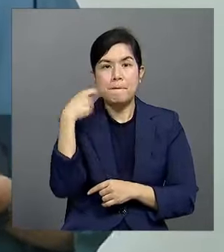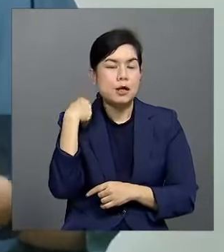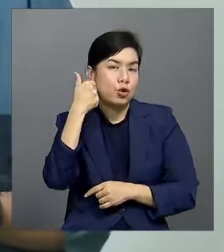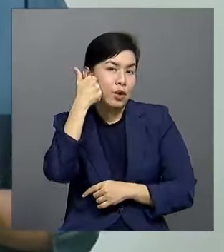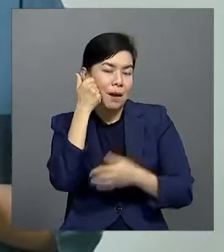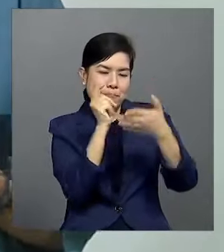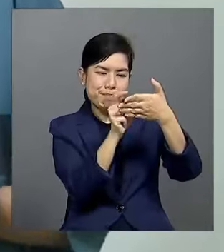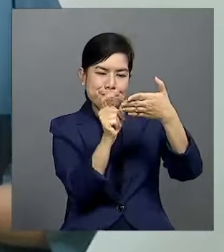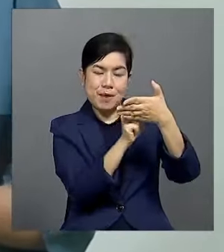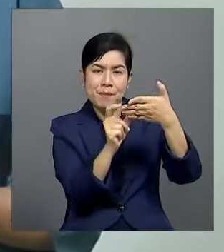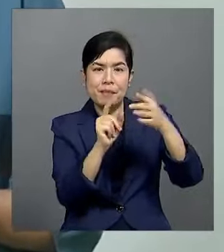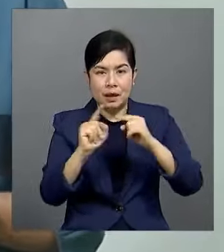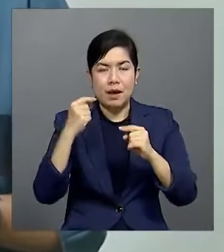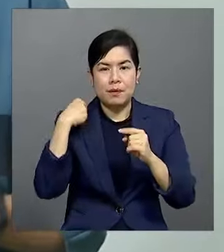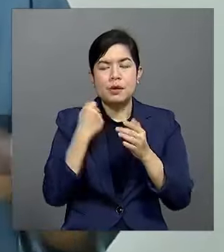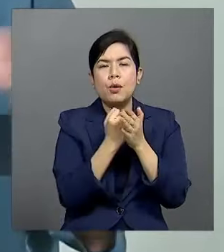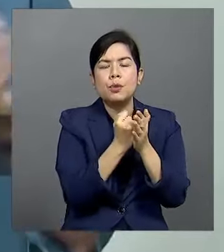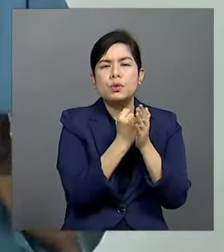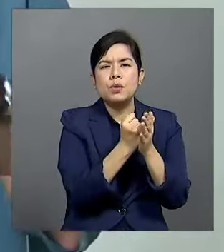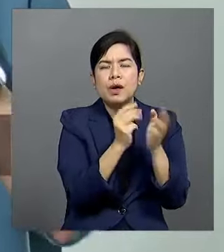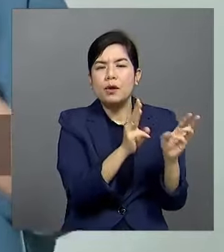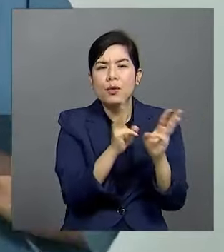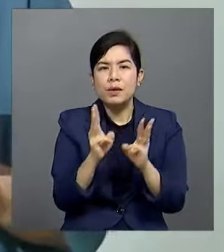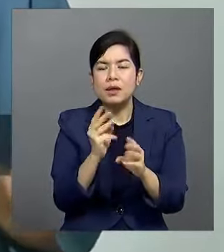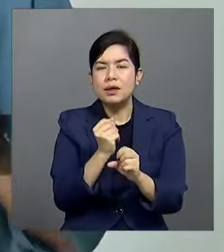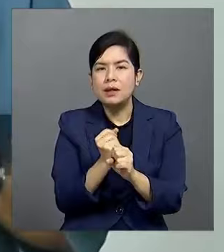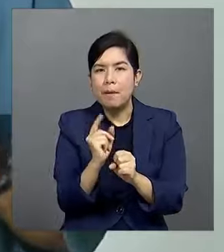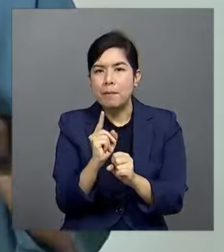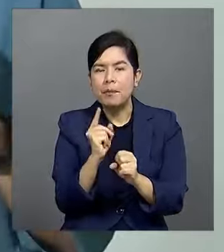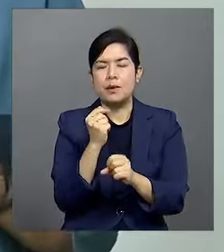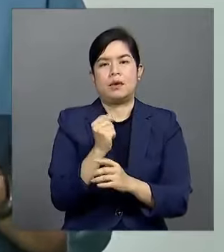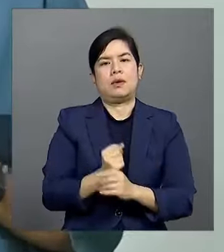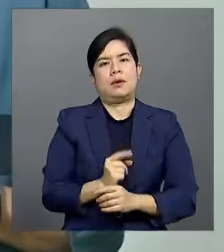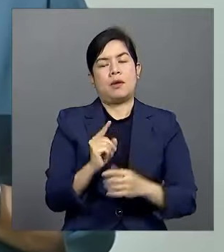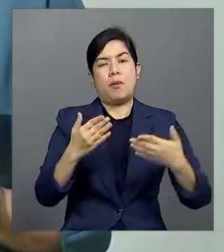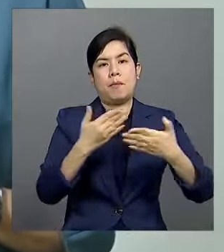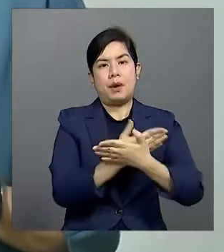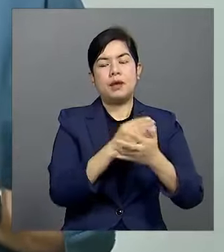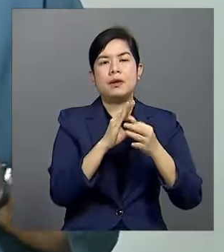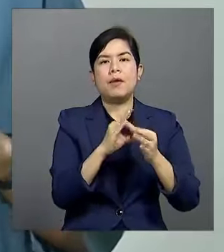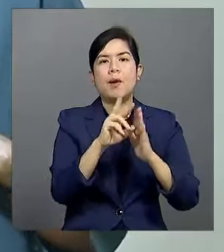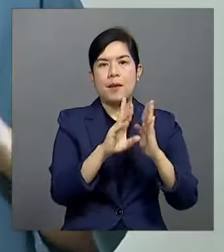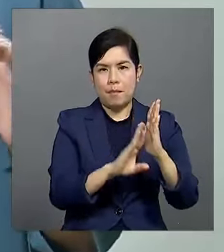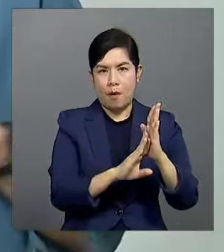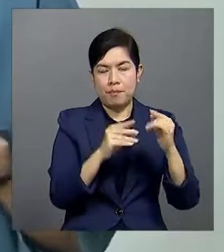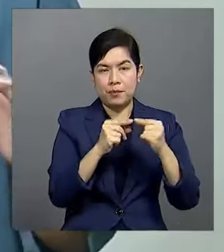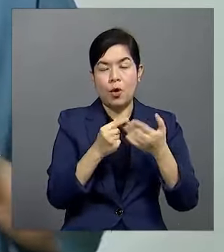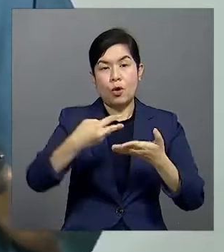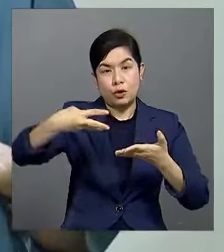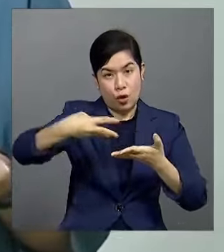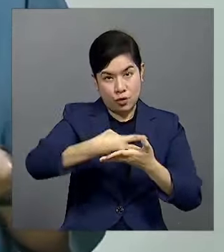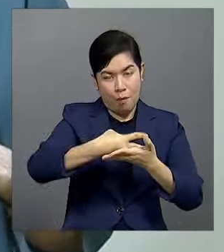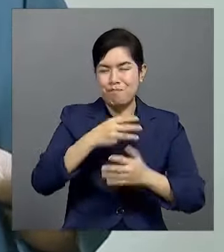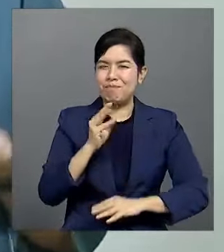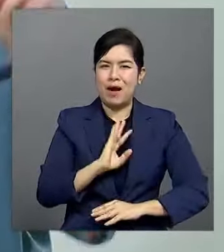การที่ทำได้เลยแบบง่ายที่สุดนะคะก็คือเปลี่ยนระบบการรับช้อนซ่อมปกติในบาง